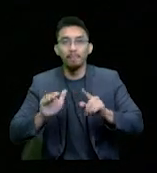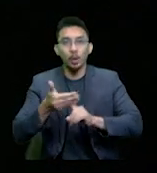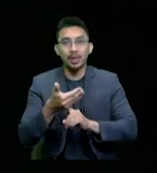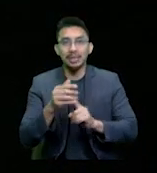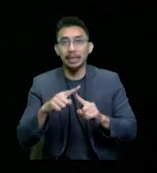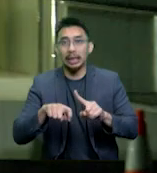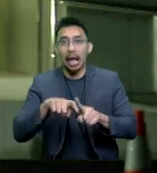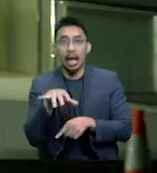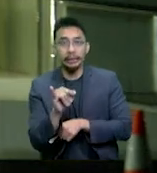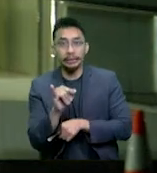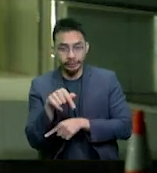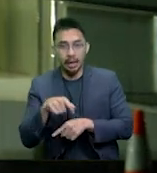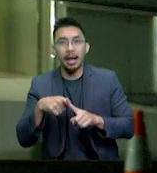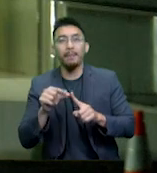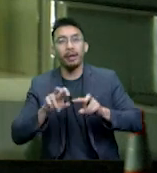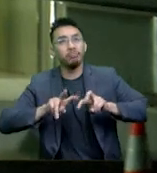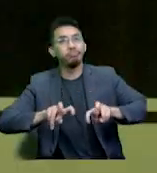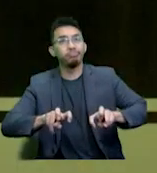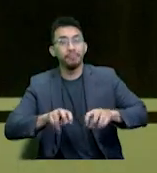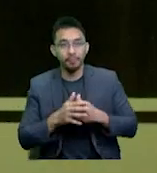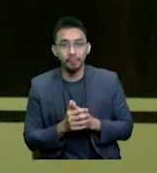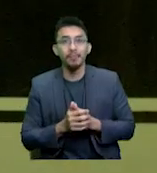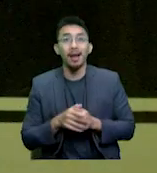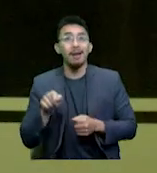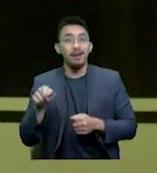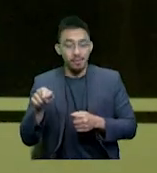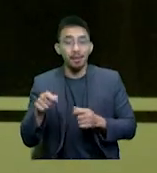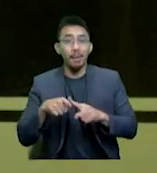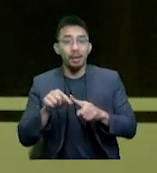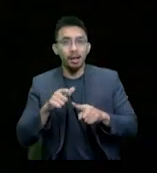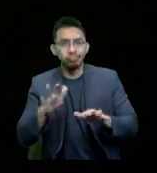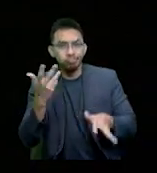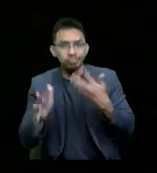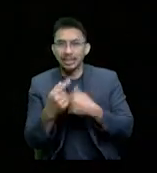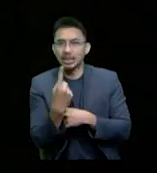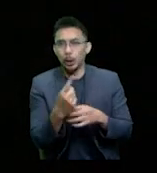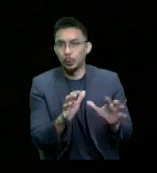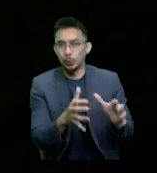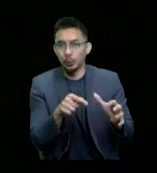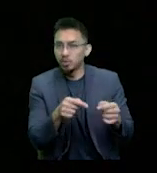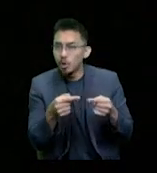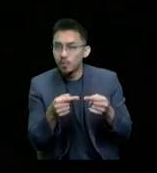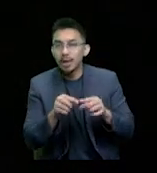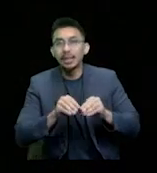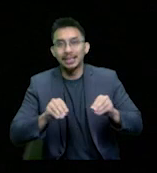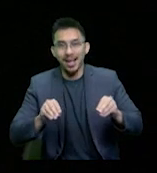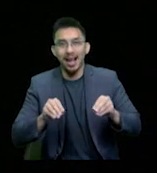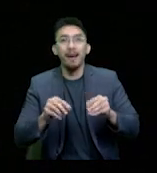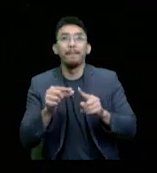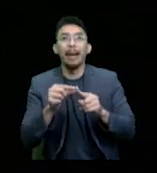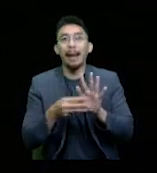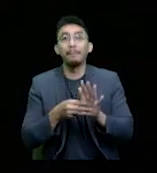TKI yang ditangani KPK. Humas Kemenaker menyebut penggeledahan dilakukan di salah satu unit yang berhubungan dengan pekerja migran